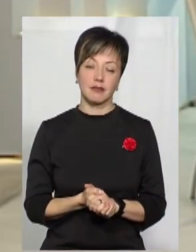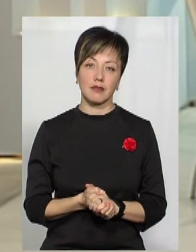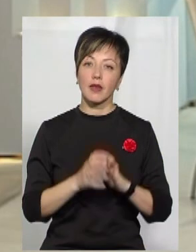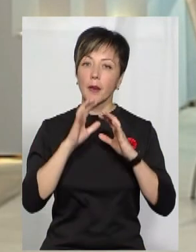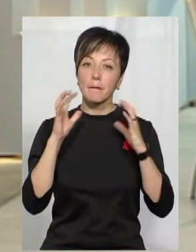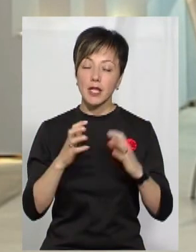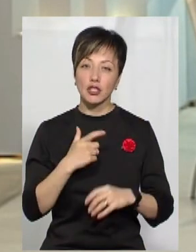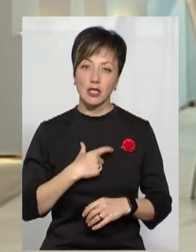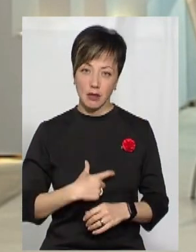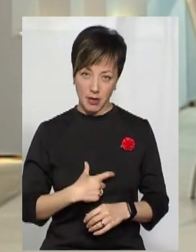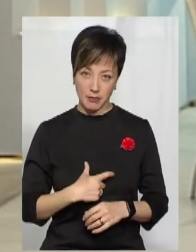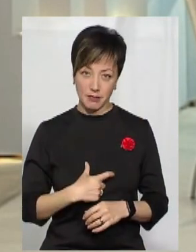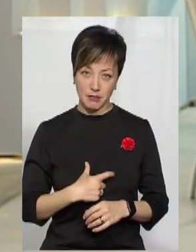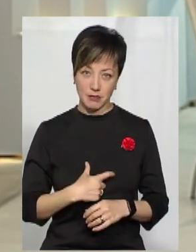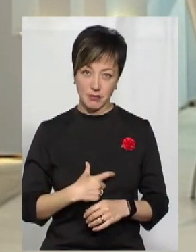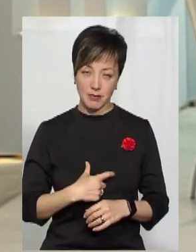Бережіть себе,